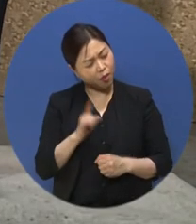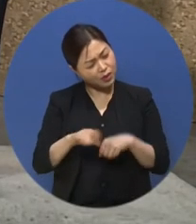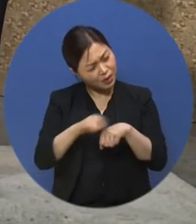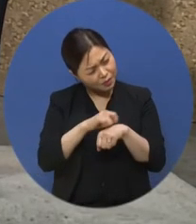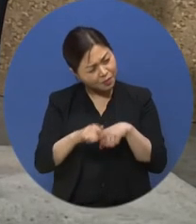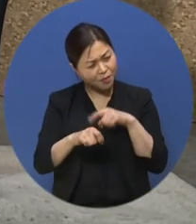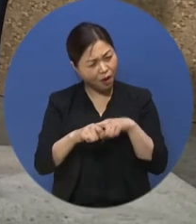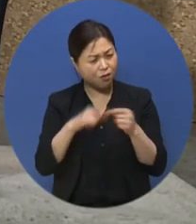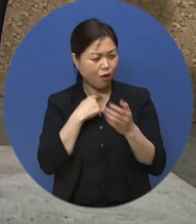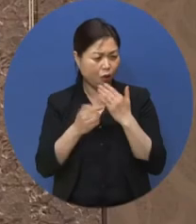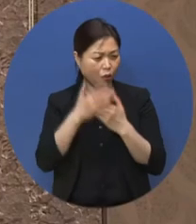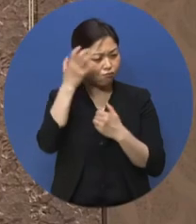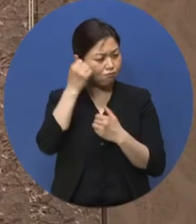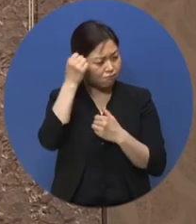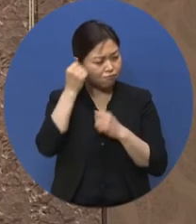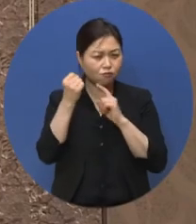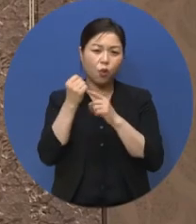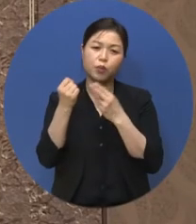같아요. 그래요?